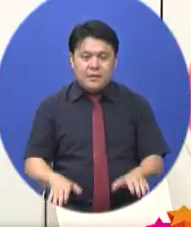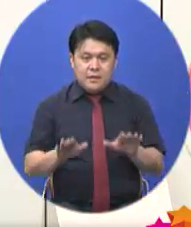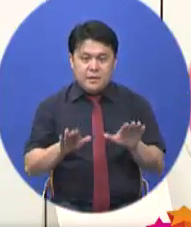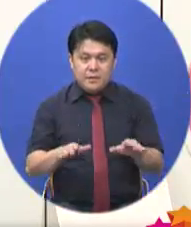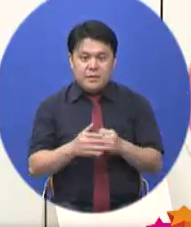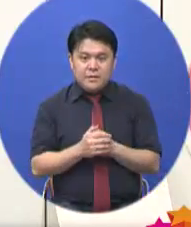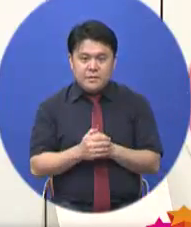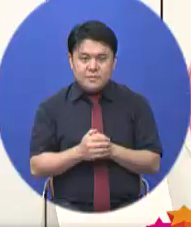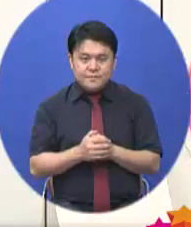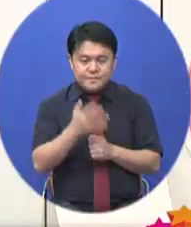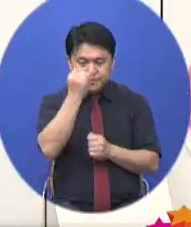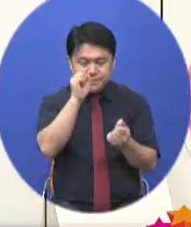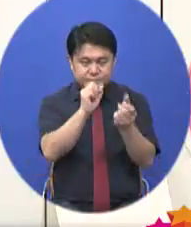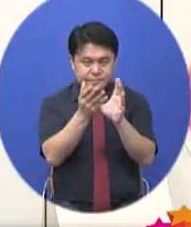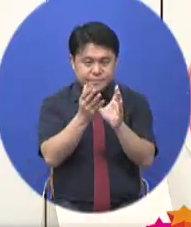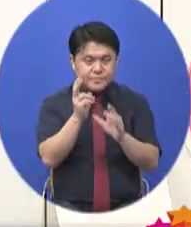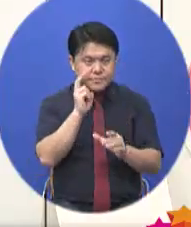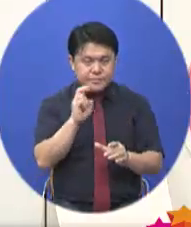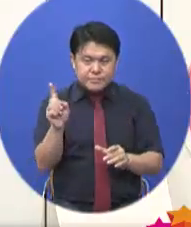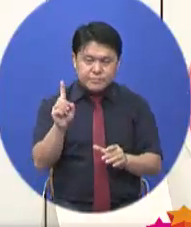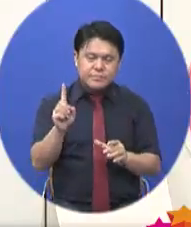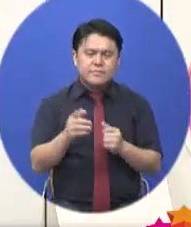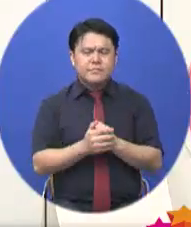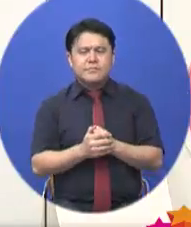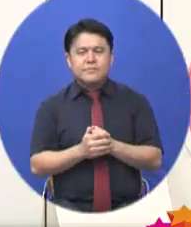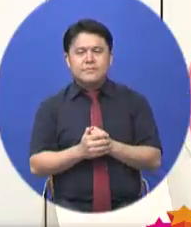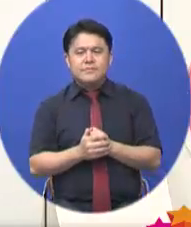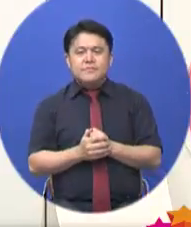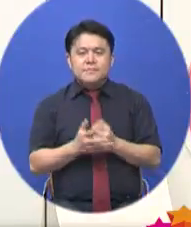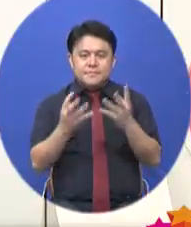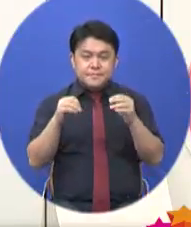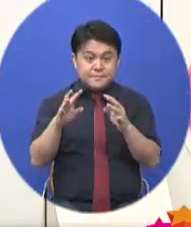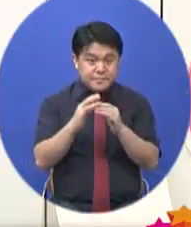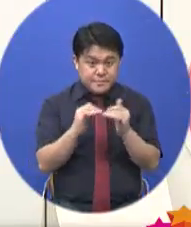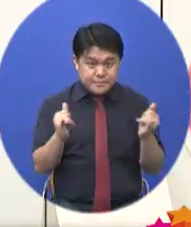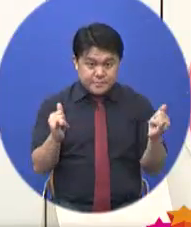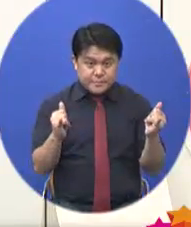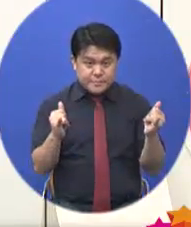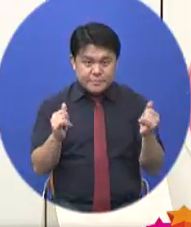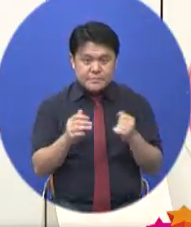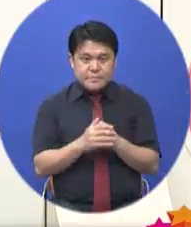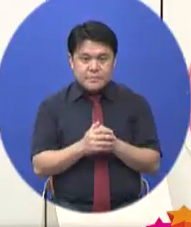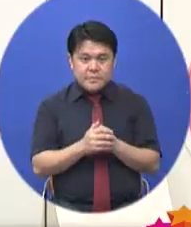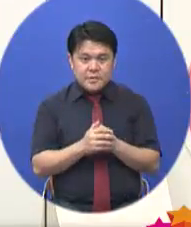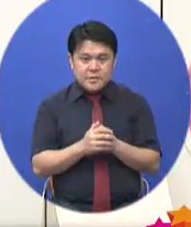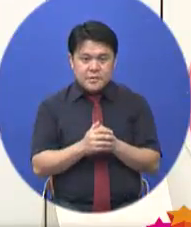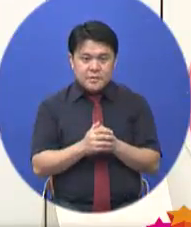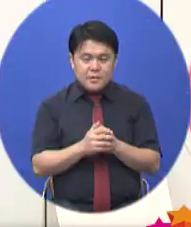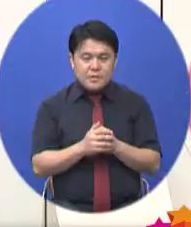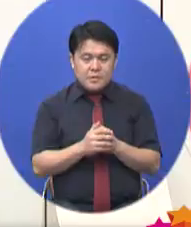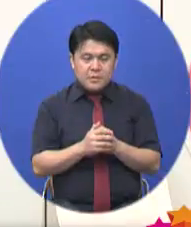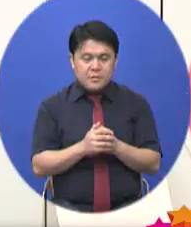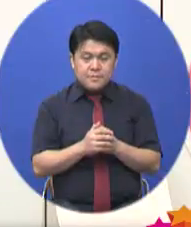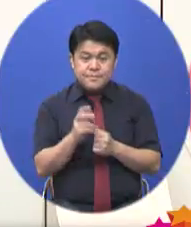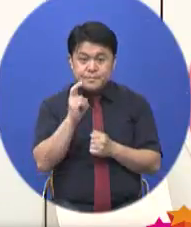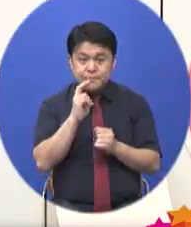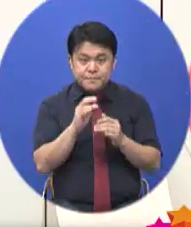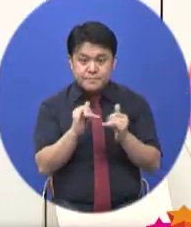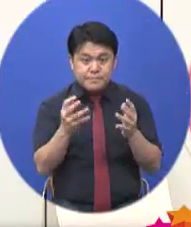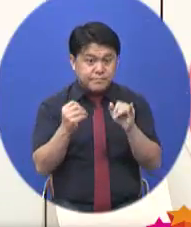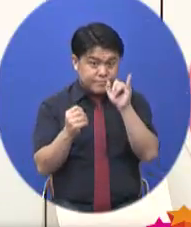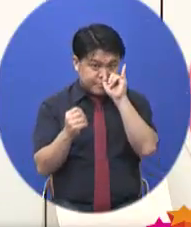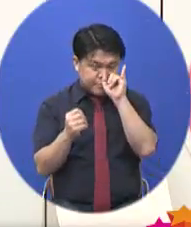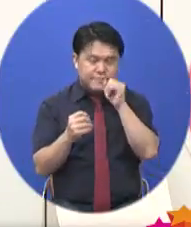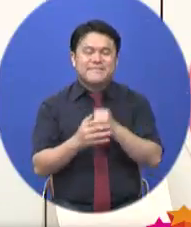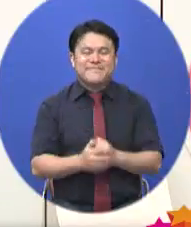요즘에 할미꽃이 정말로 많이 좀 부르는 분들이 계신